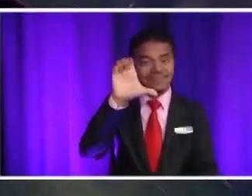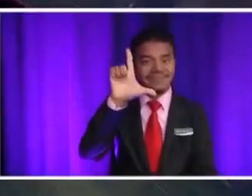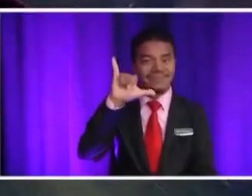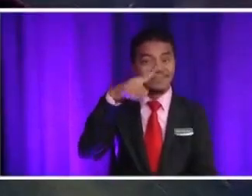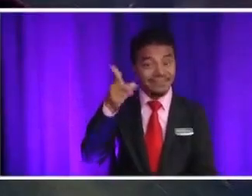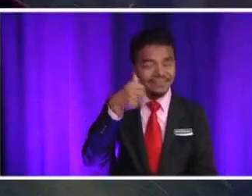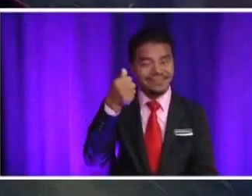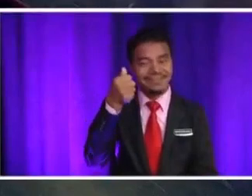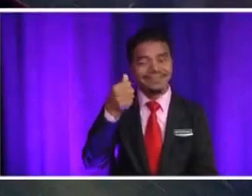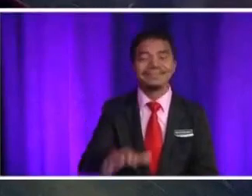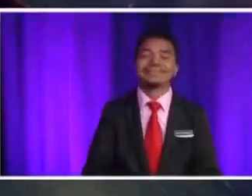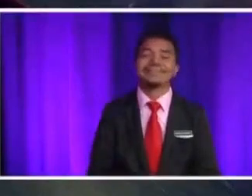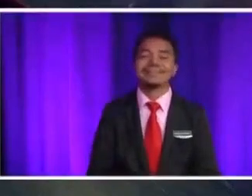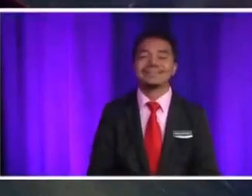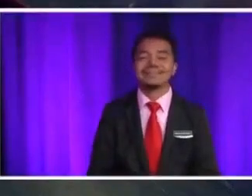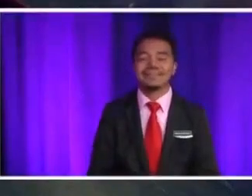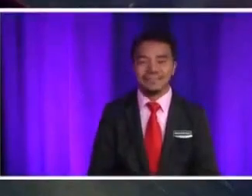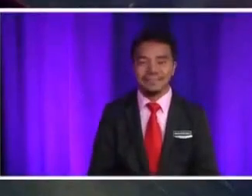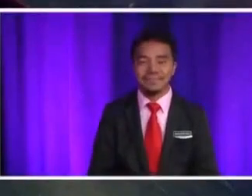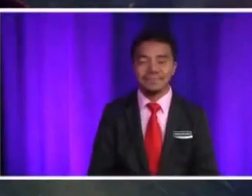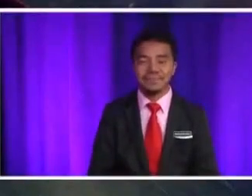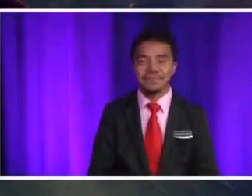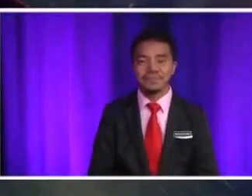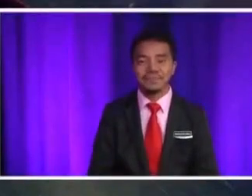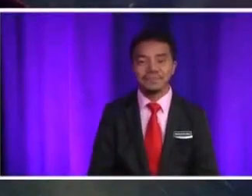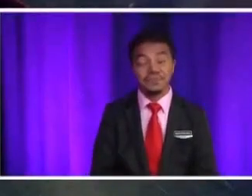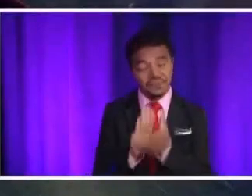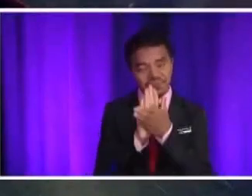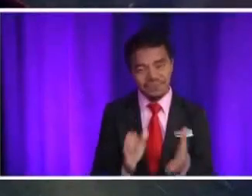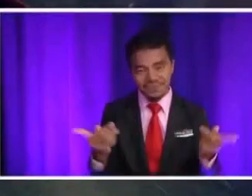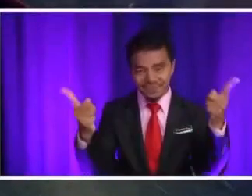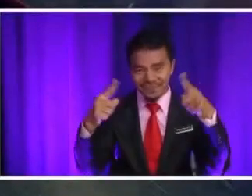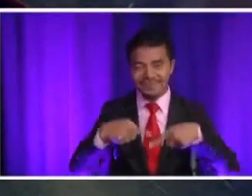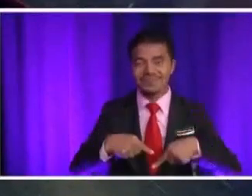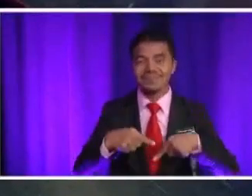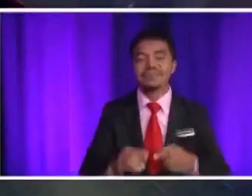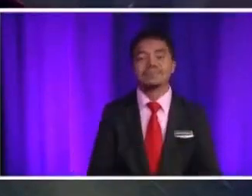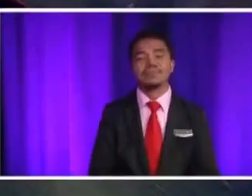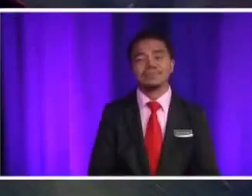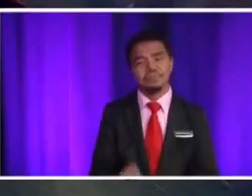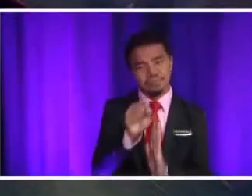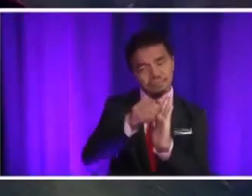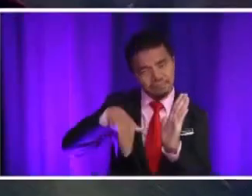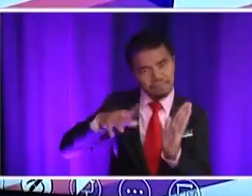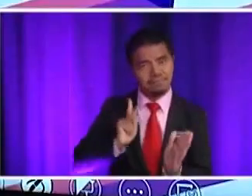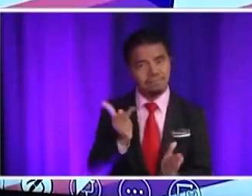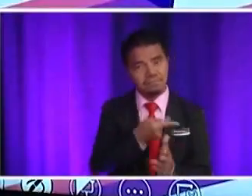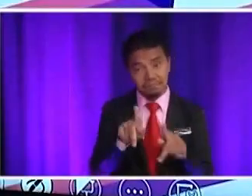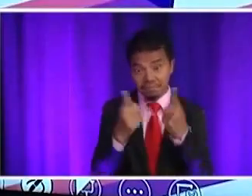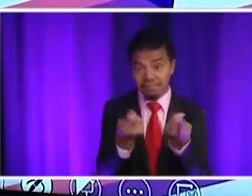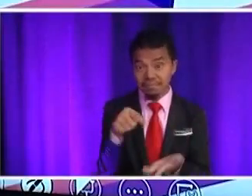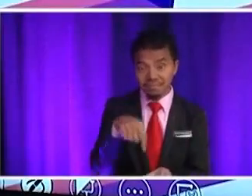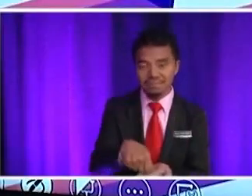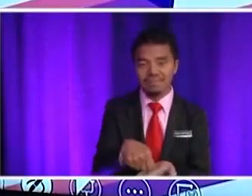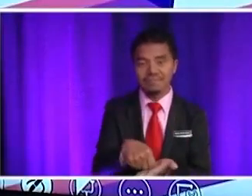Eliza. Salam Syamira. Sihat Cikgu? Alhamdulillah. Baik, selamat datang ke Didik TV KPM Cikgu. Sebelum kita teruskan kelas kita pada hari ini, tak